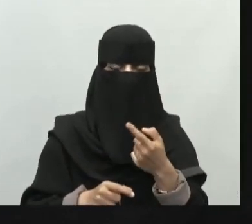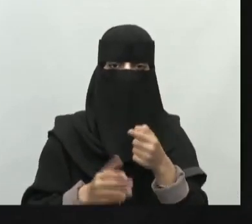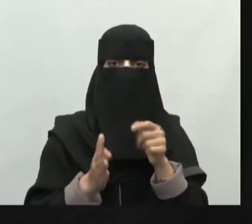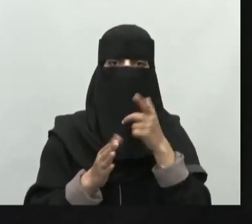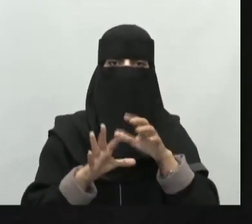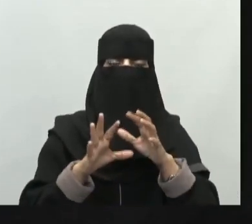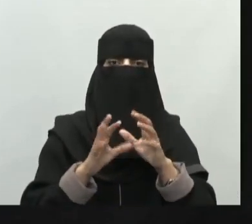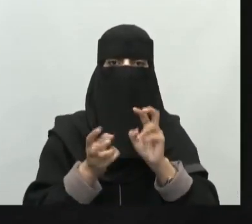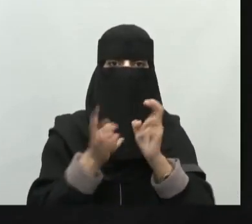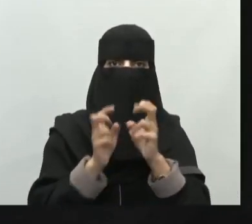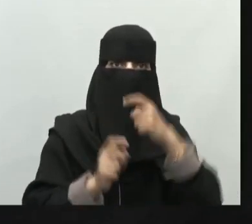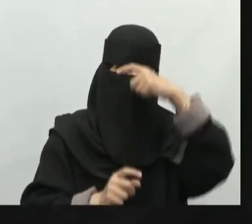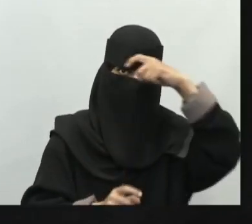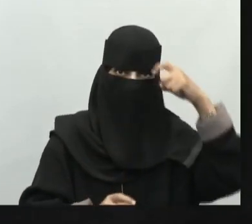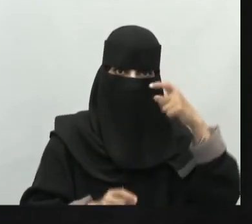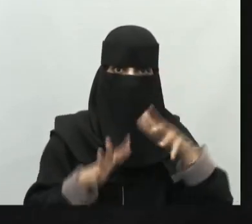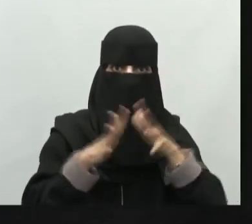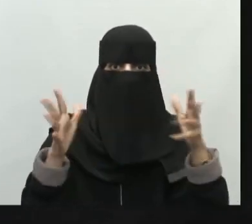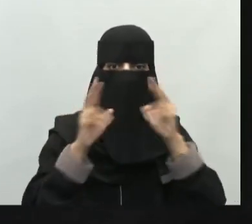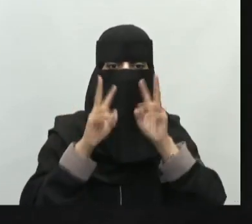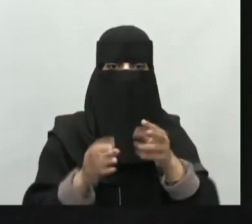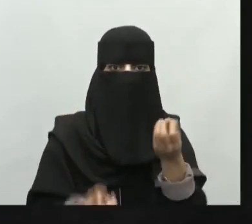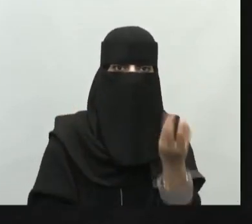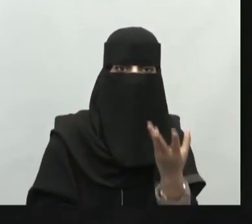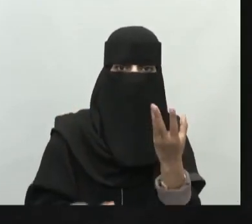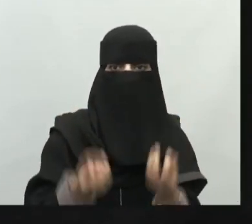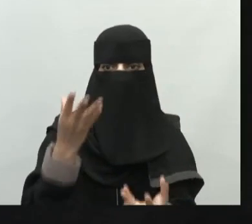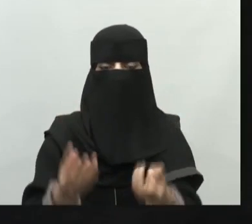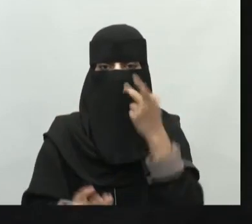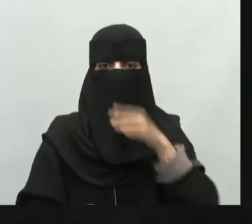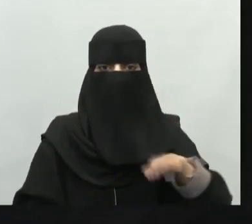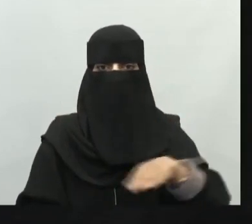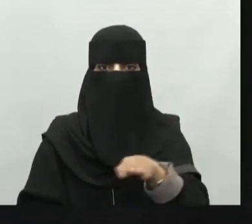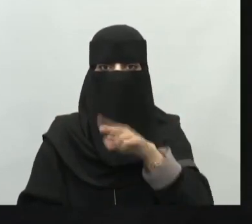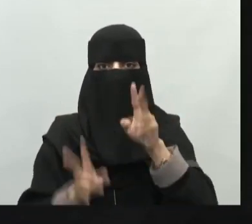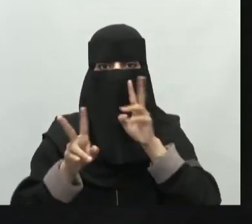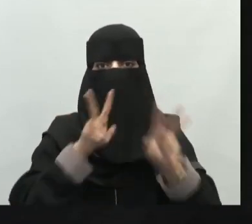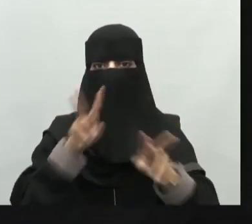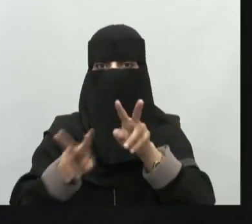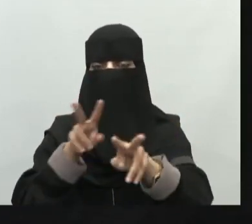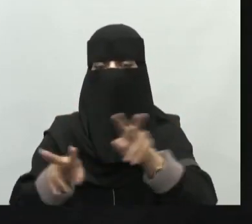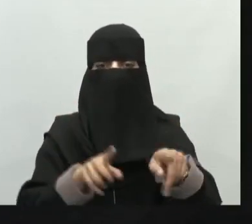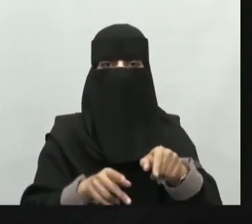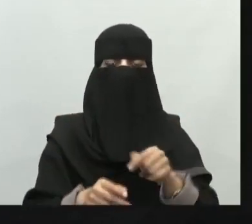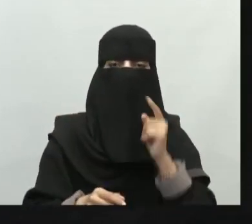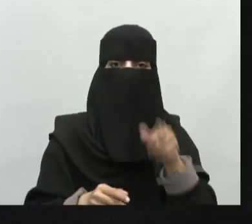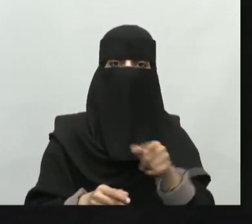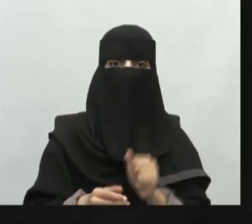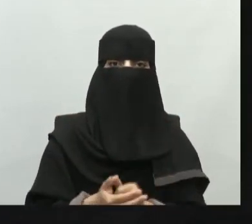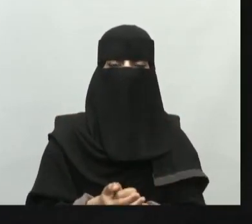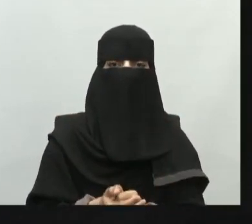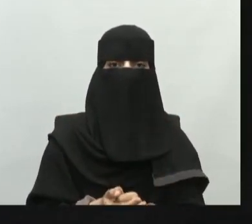الصيف لانه تكثر ظهور هذه الزواحف لانها تكون في